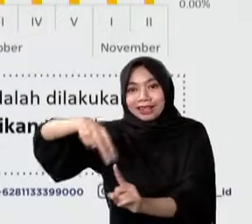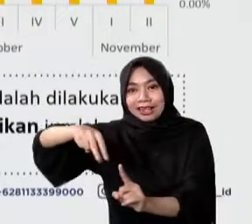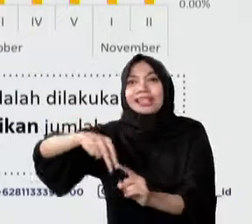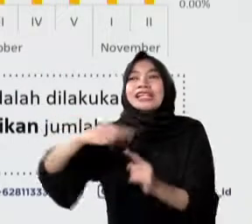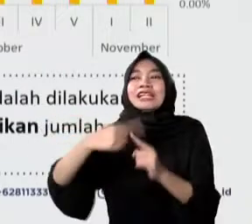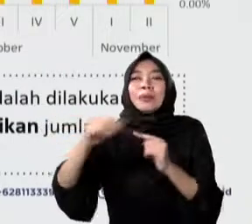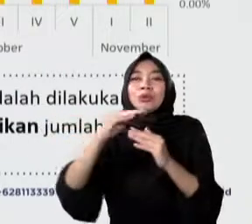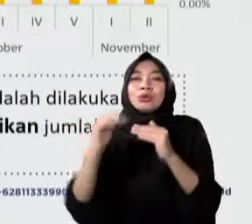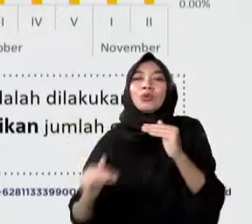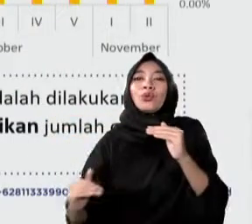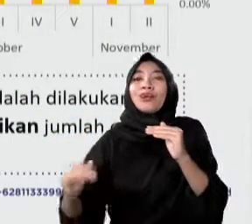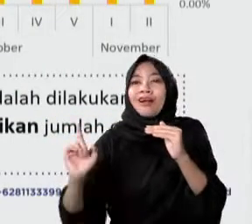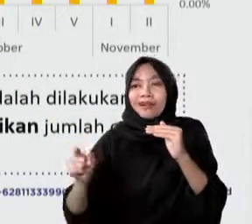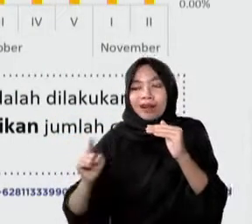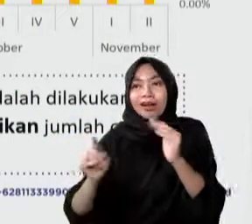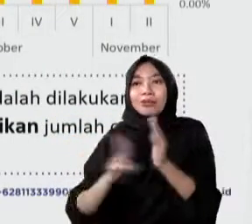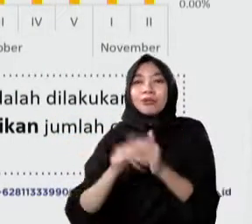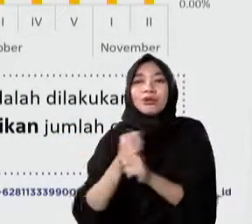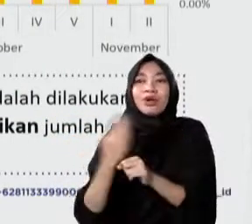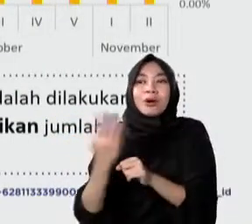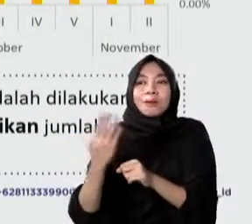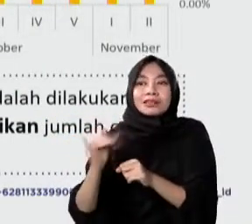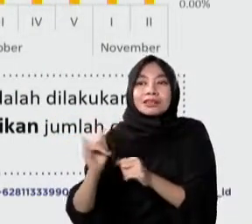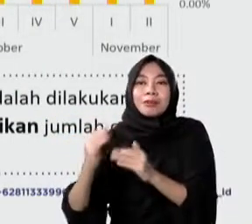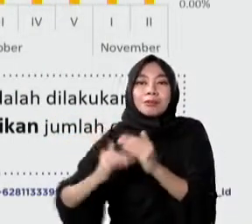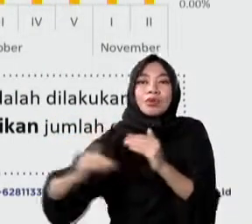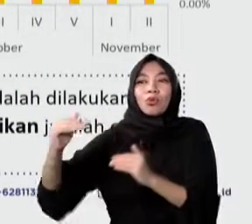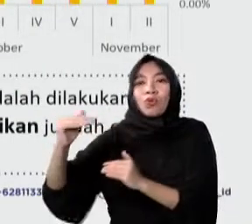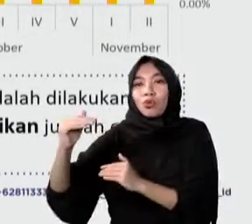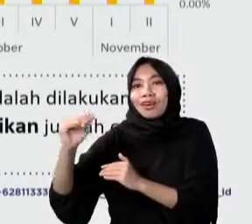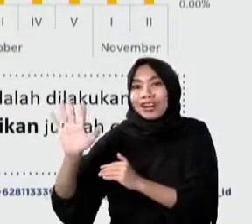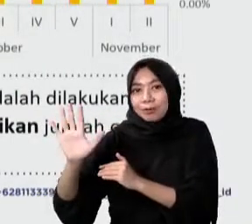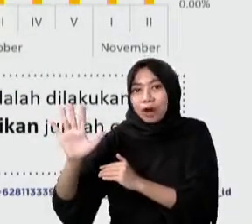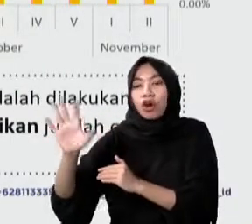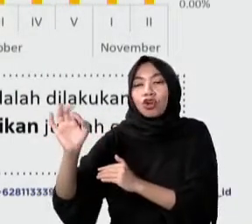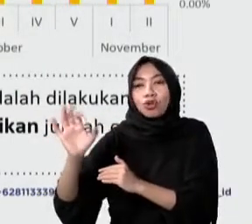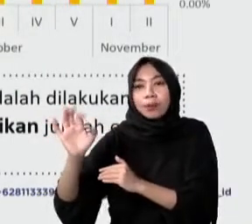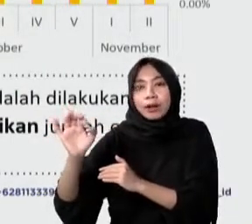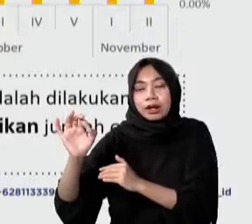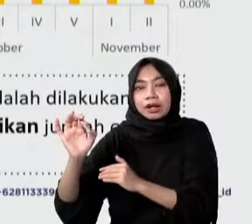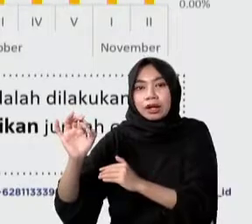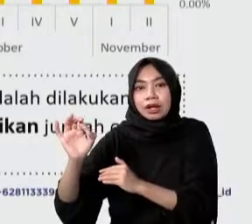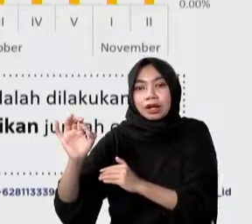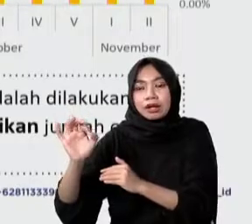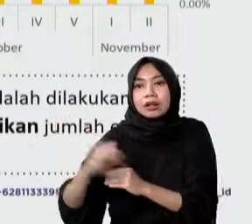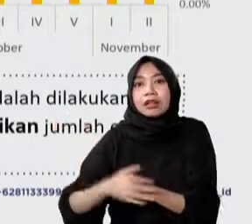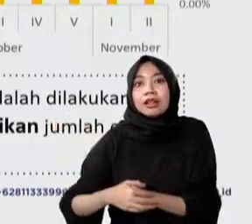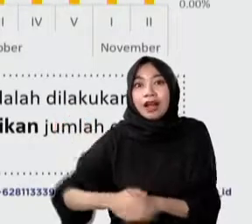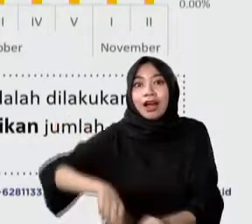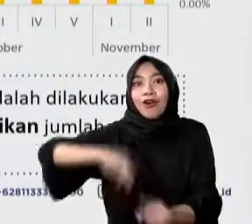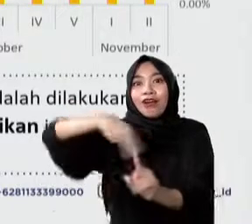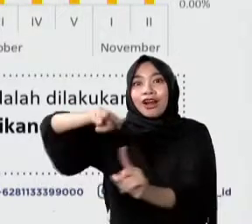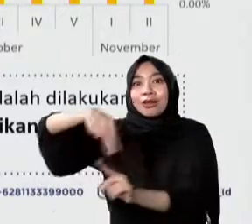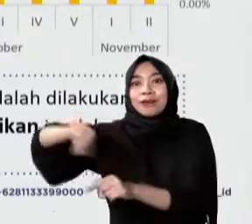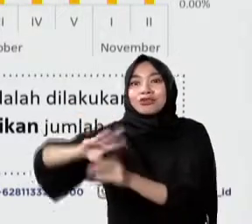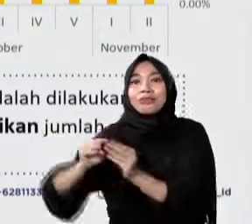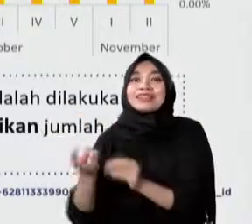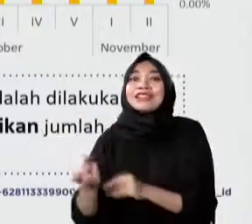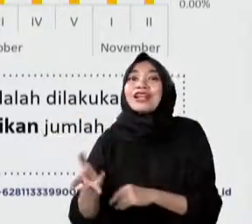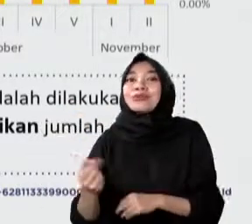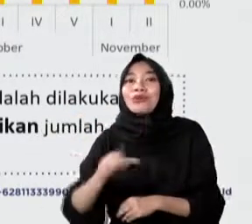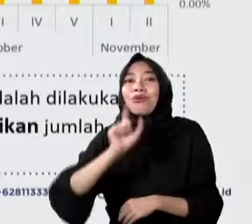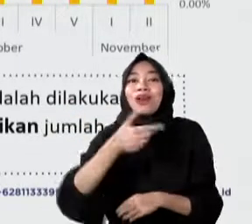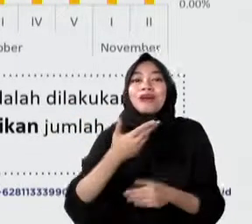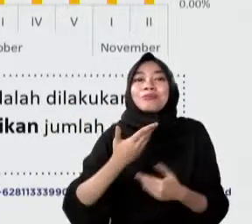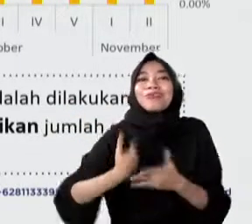terjadi penurunan kalau kita lihat pada pekan keempat dan pekan kelima Oktober. Yang salah satu kontribusinya juga karena libur panjang. Nah,